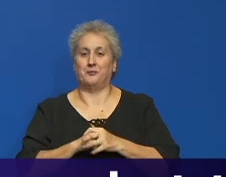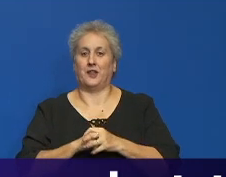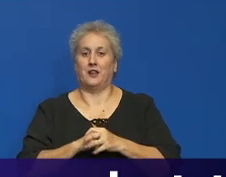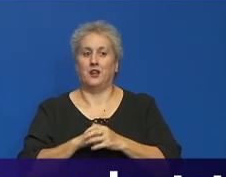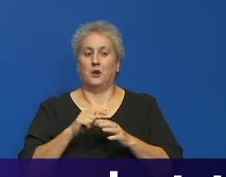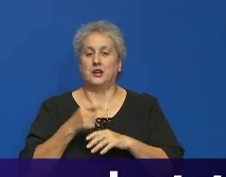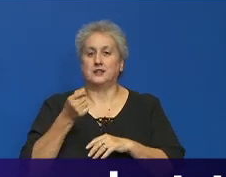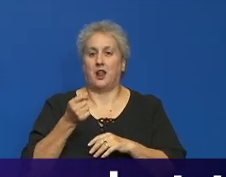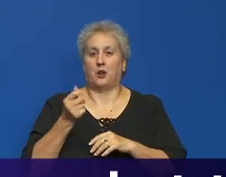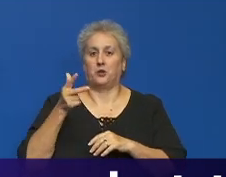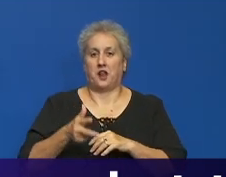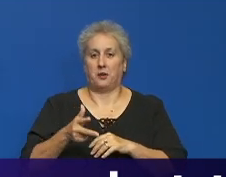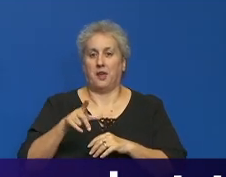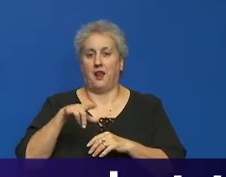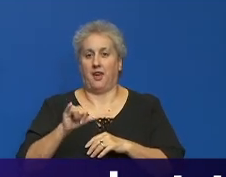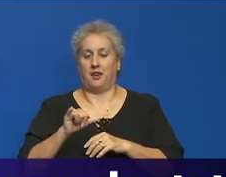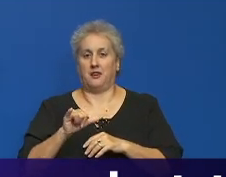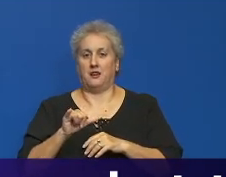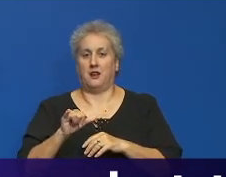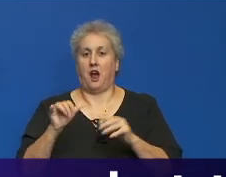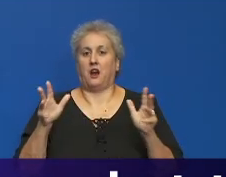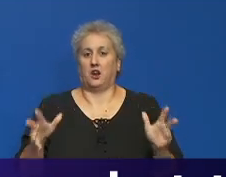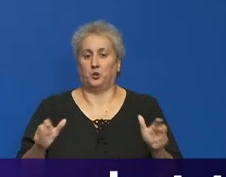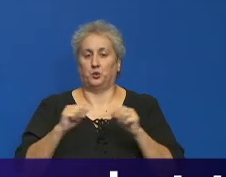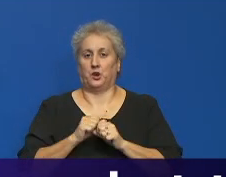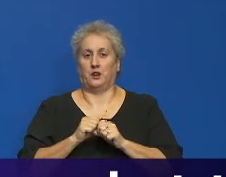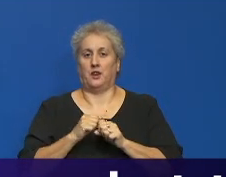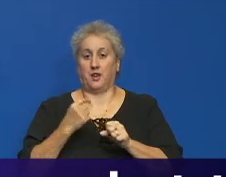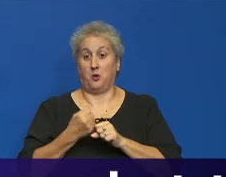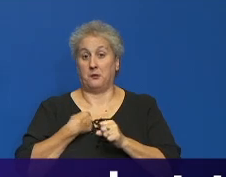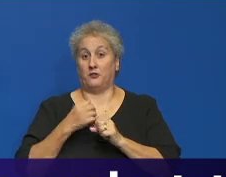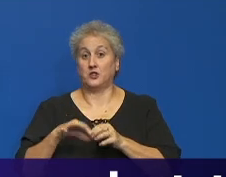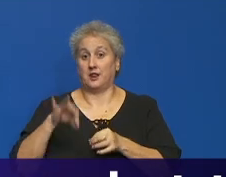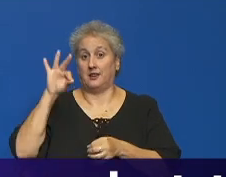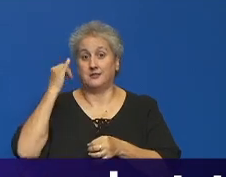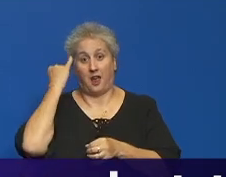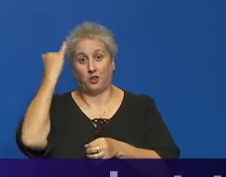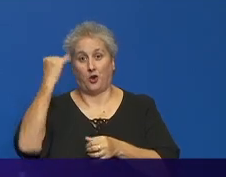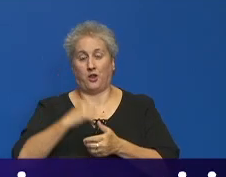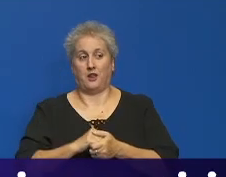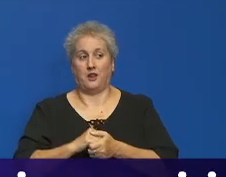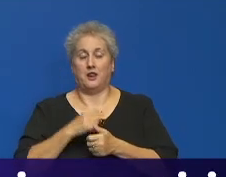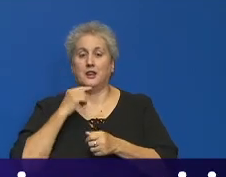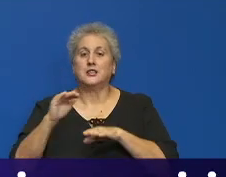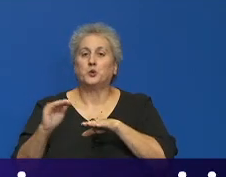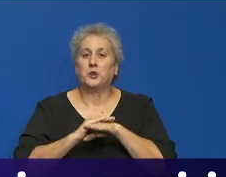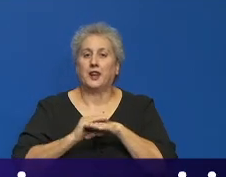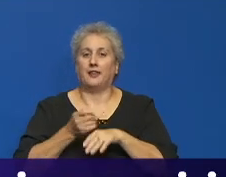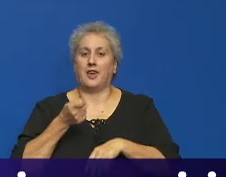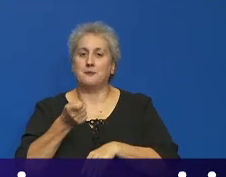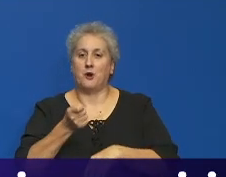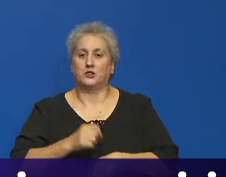cu salariul 3.000 de lei în agricultură. Păi eu am fost inițiatorul acestui act normativ. Mulțumesc. Mă referam la scutirea de